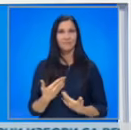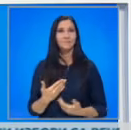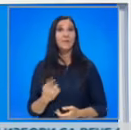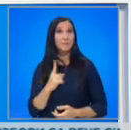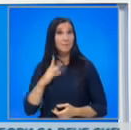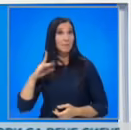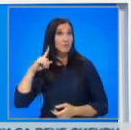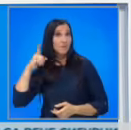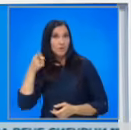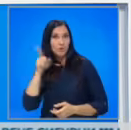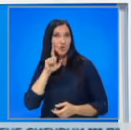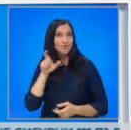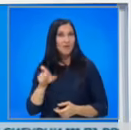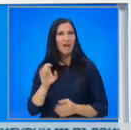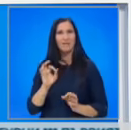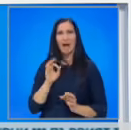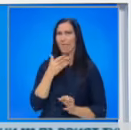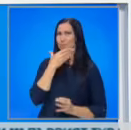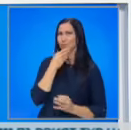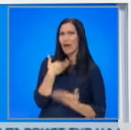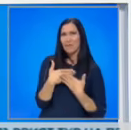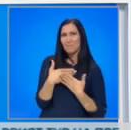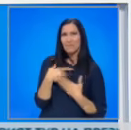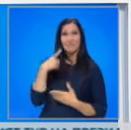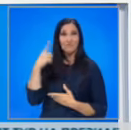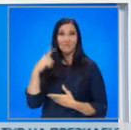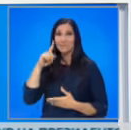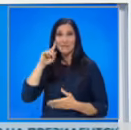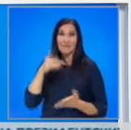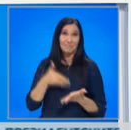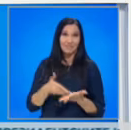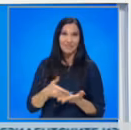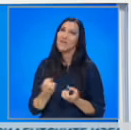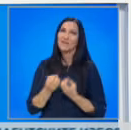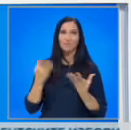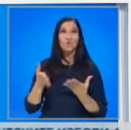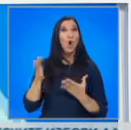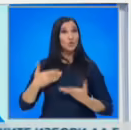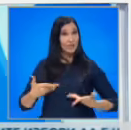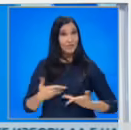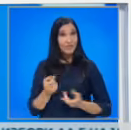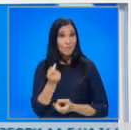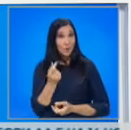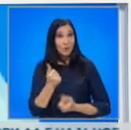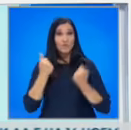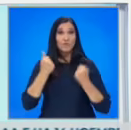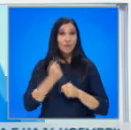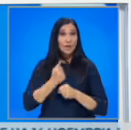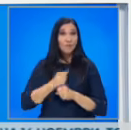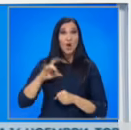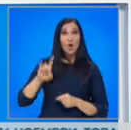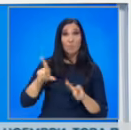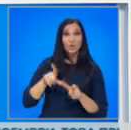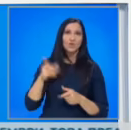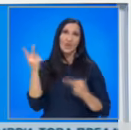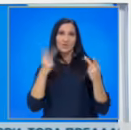За първи път го чувам този човек. Така познат, близък ми звучи. Не знам защо. Възможно е. Още любопитни подробности за живота и кариерата на Рон Мос